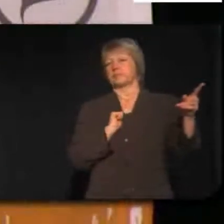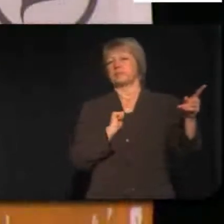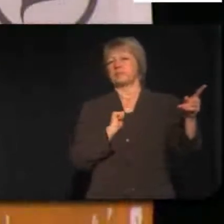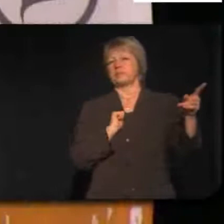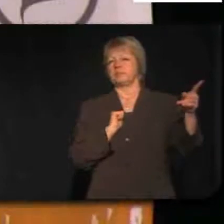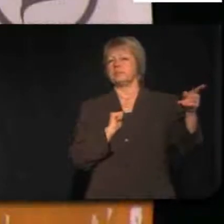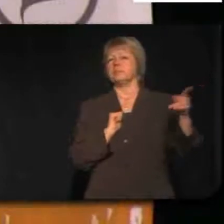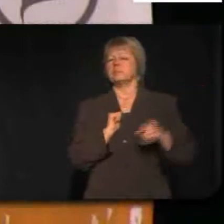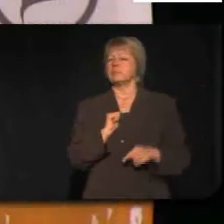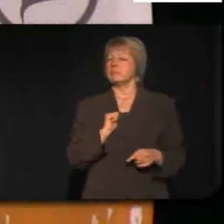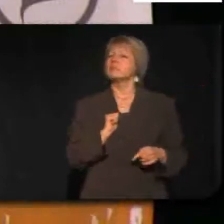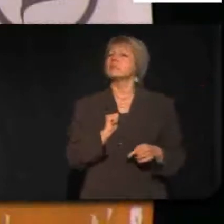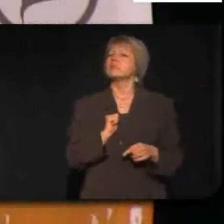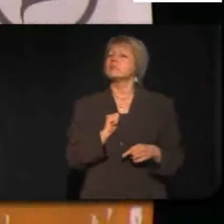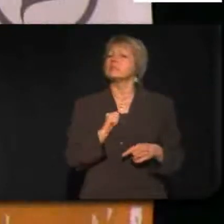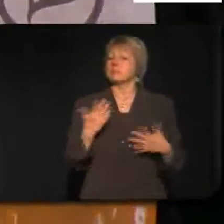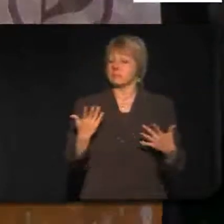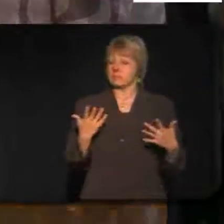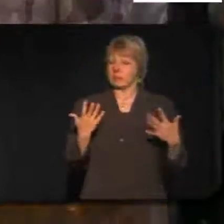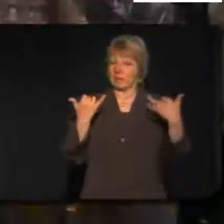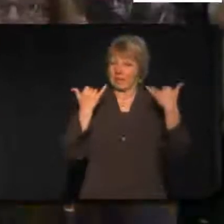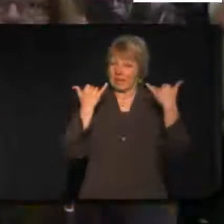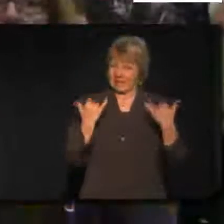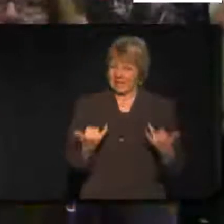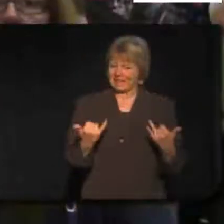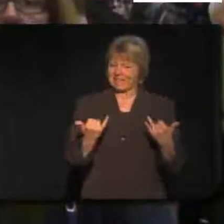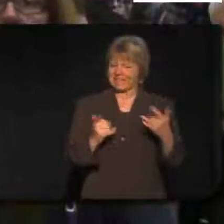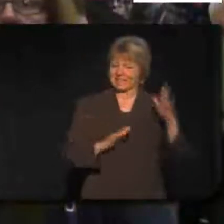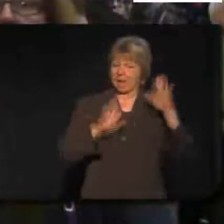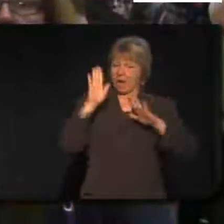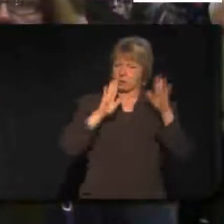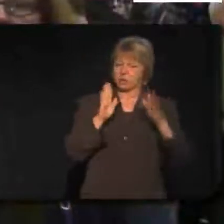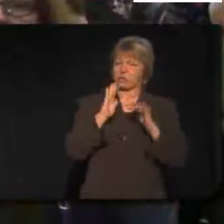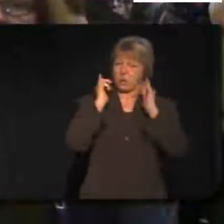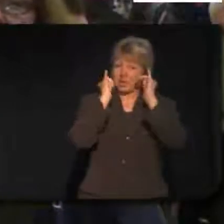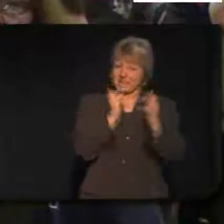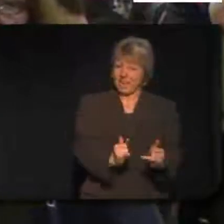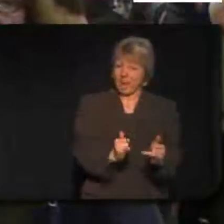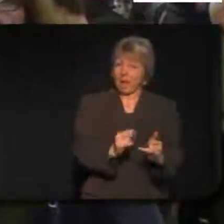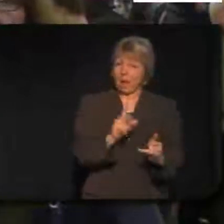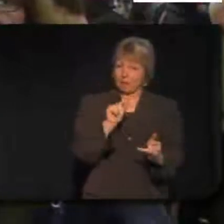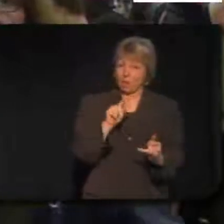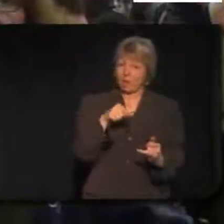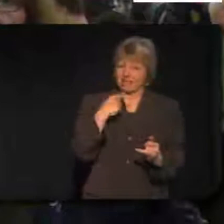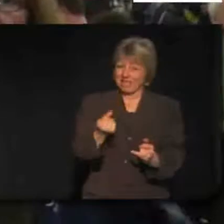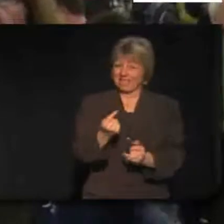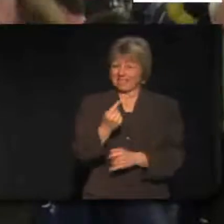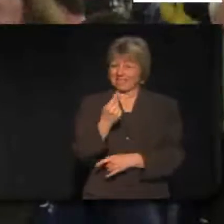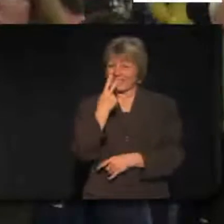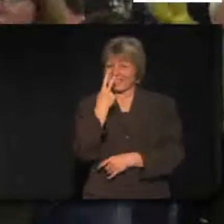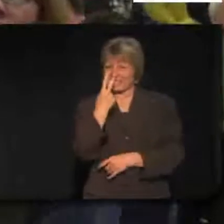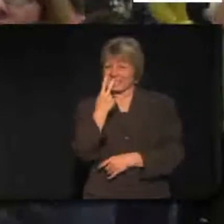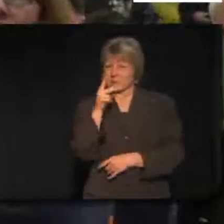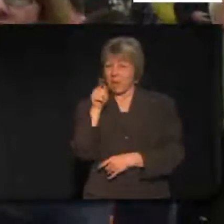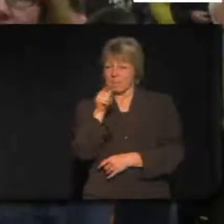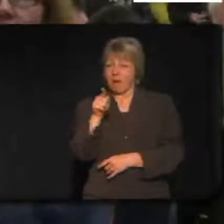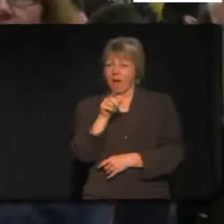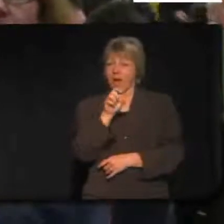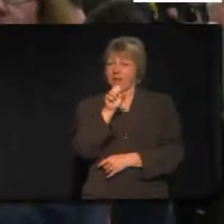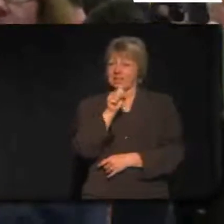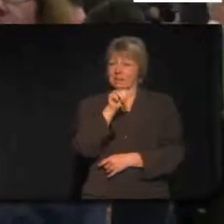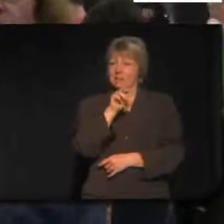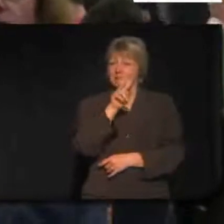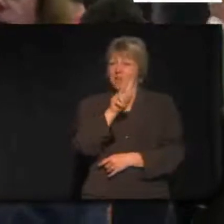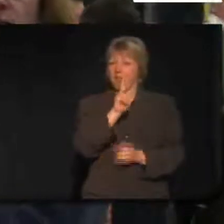Verständnisfrage wenn wir das hier jetzt mit ja abstimmen bedeutet das dass wir dann zwei SMV Anträge in der Satzung haben sich das